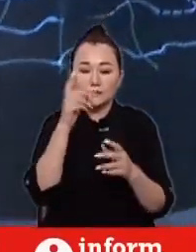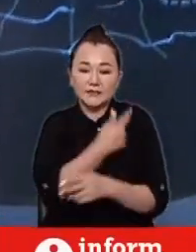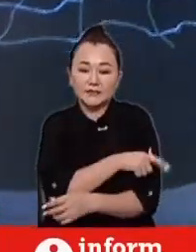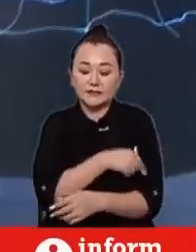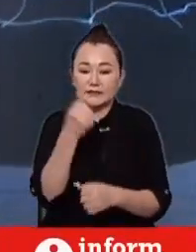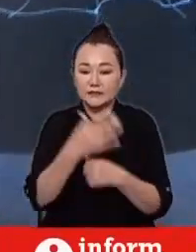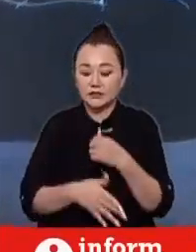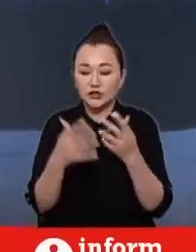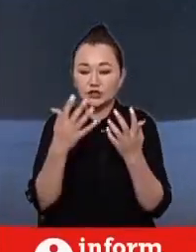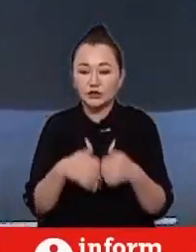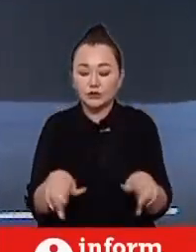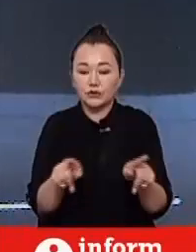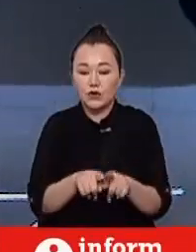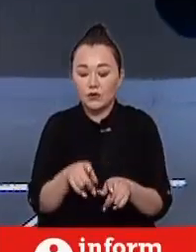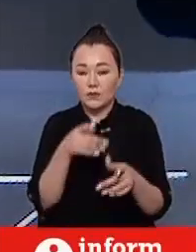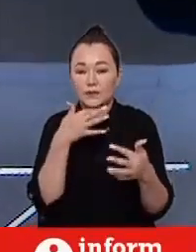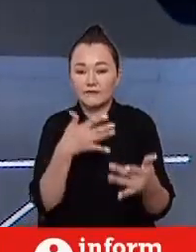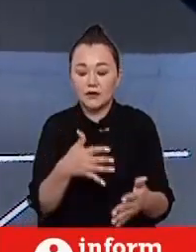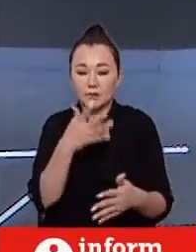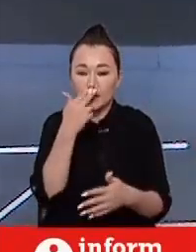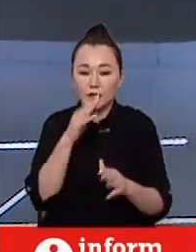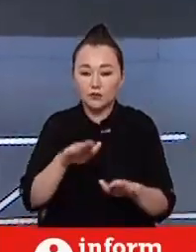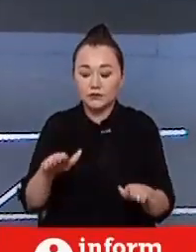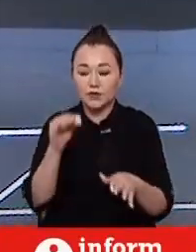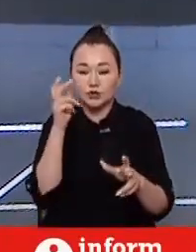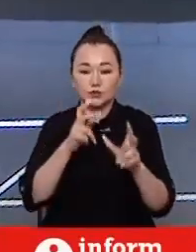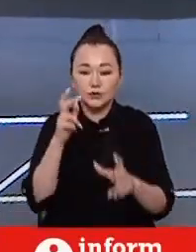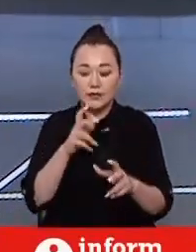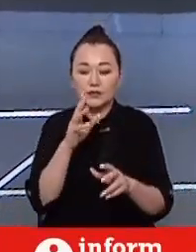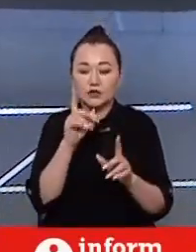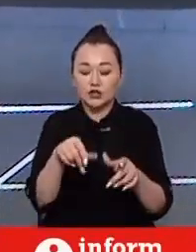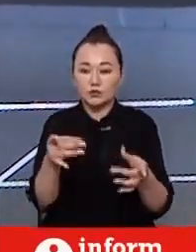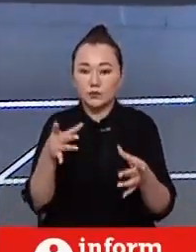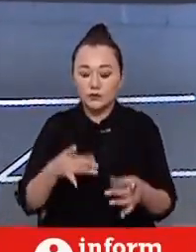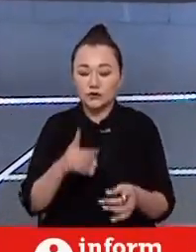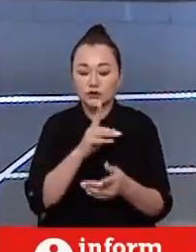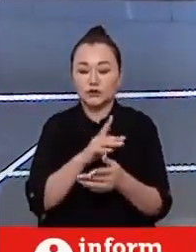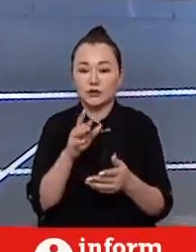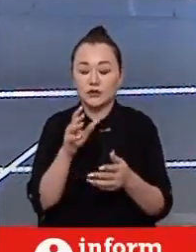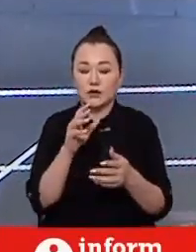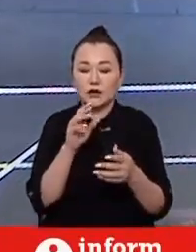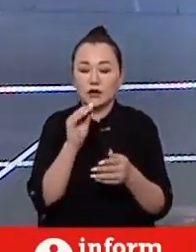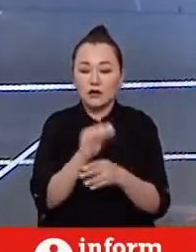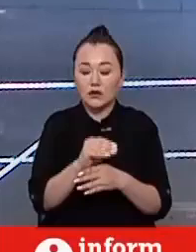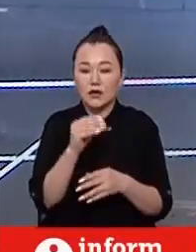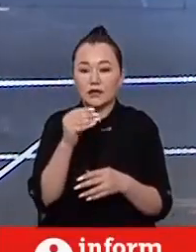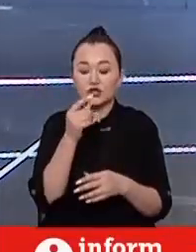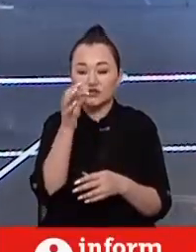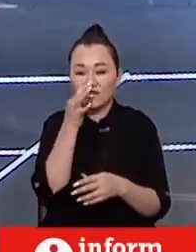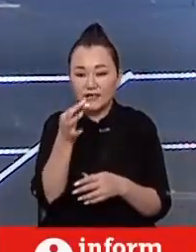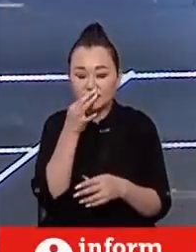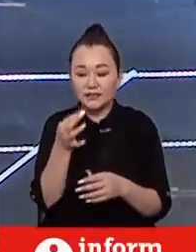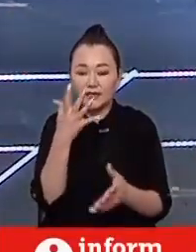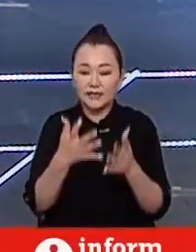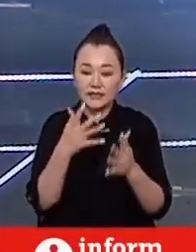что именно такой продукт привлекает подростков и студентов. Ведь даже упаковка часто стилизована под конфеты или жевательную резинку.